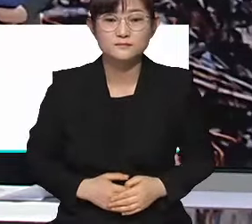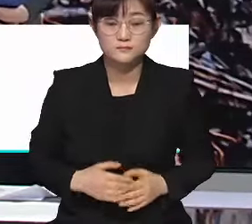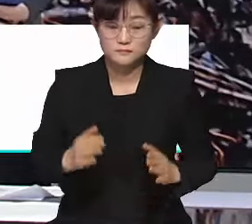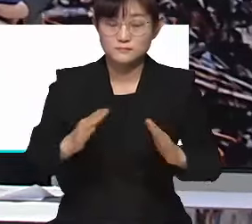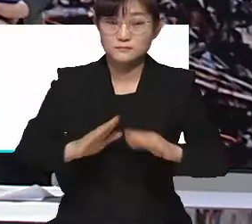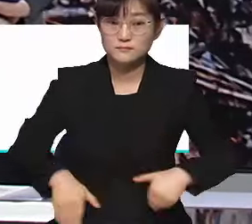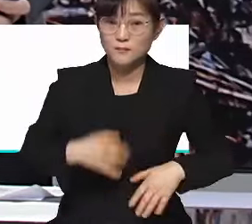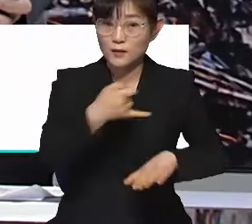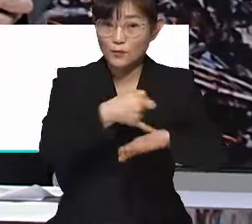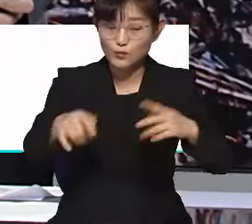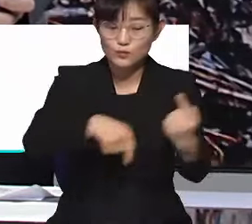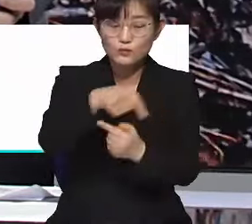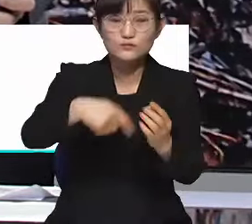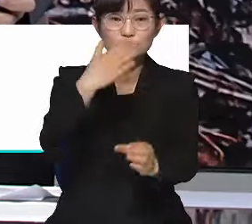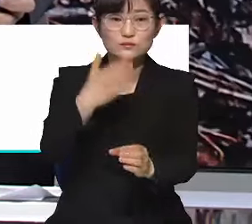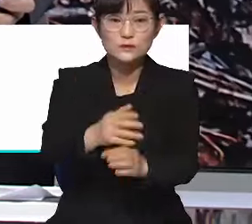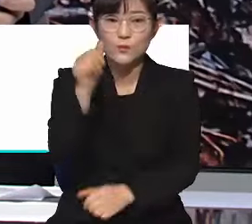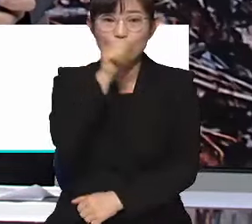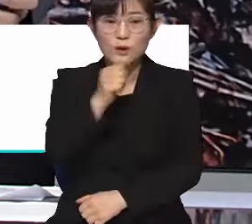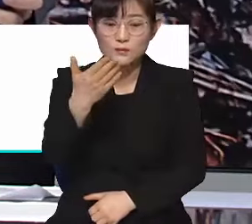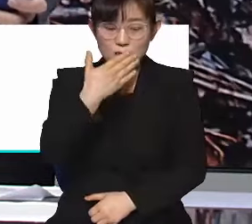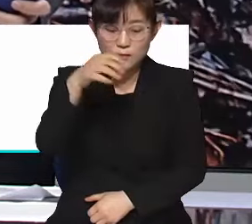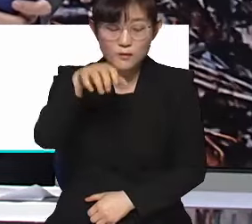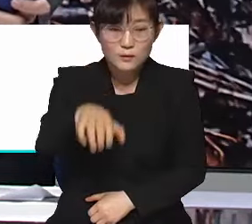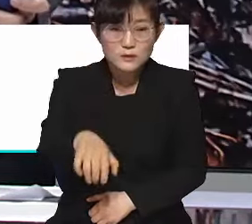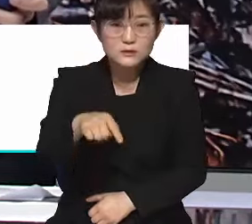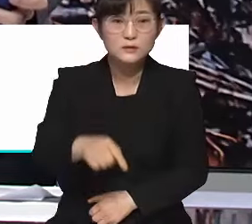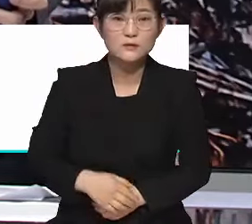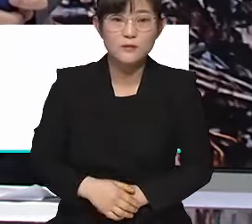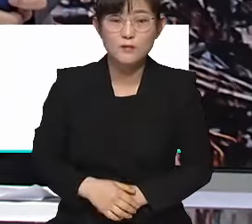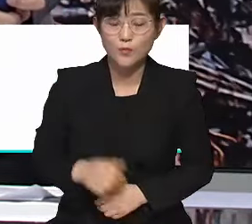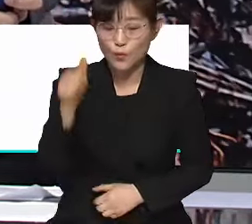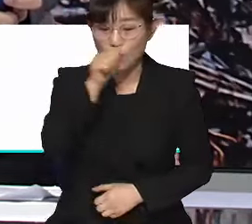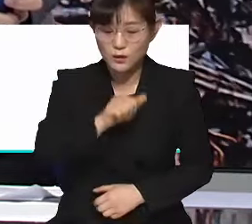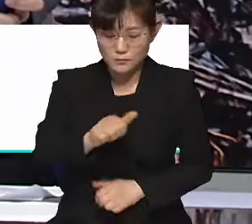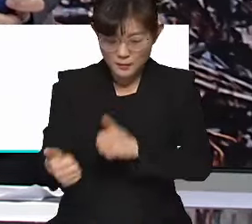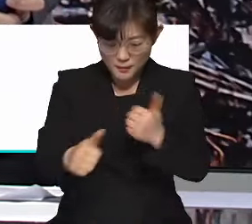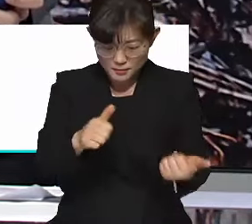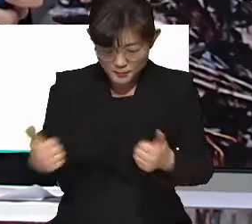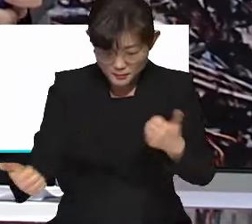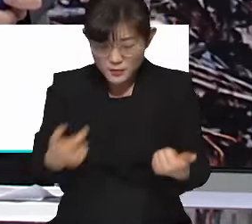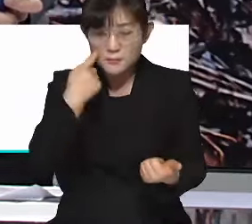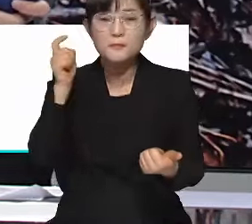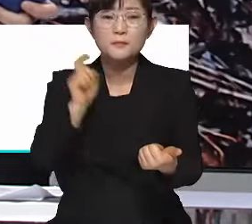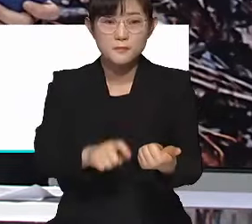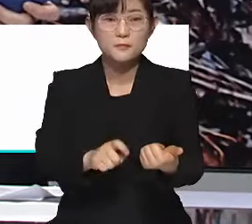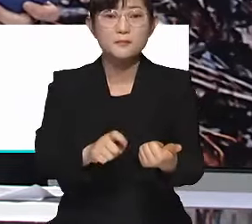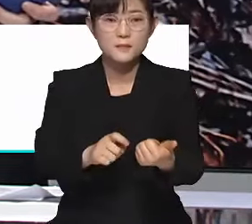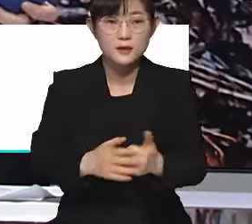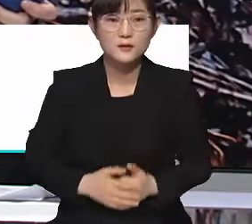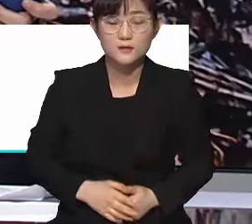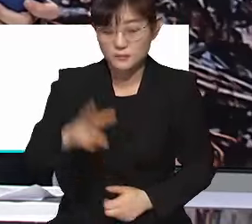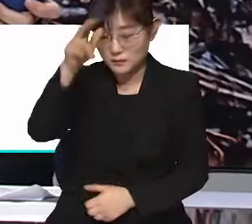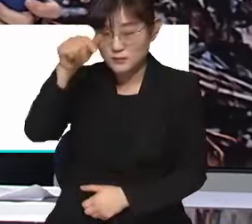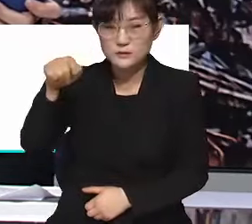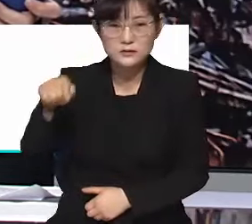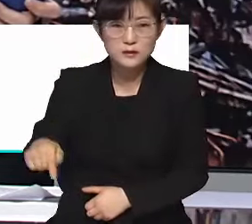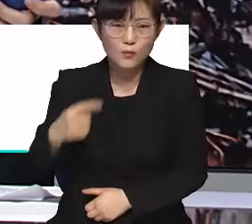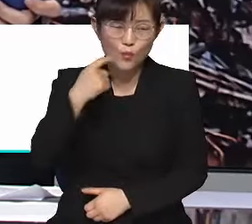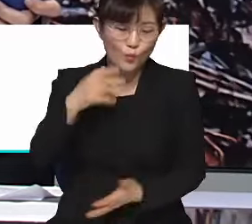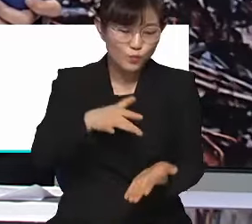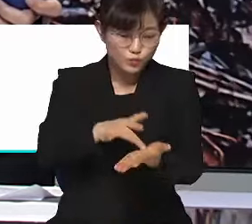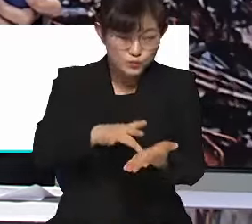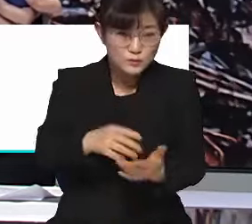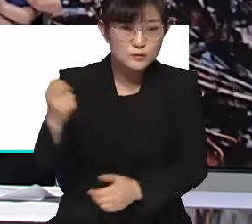전남 완도군이 운영하는 고양이 급식소 주변에서 길고양이 수십 마리가 죽은 채 발견됐습니다. 경찰은 독극물